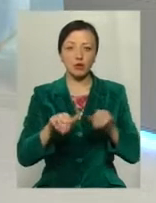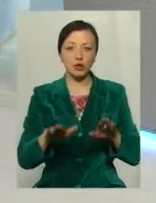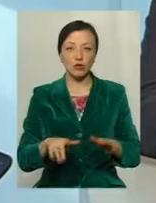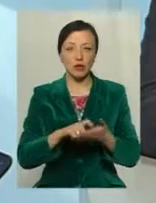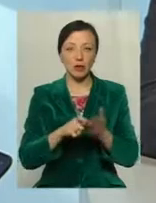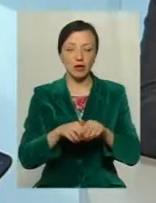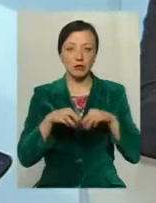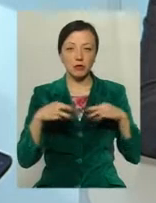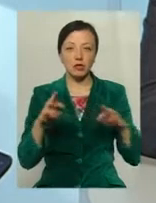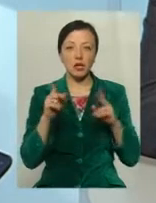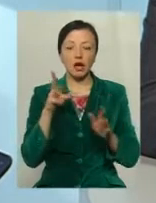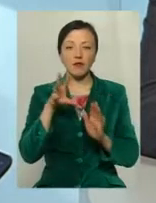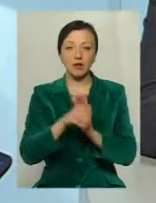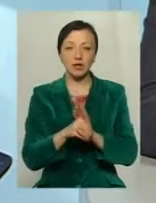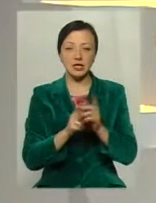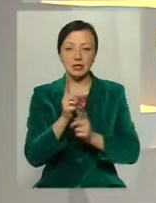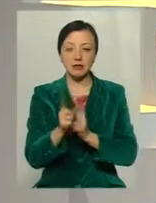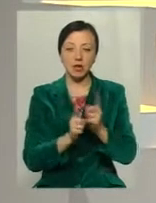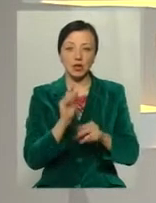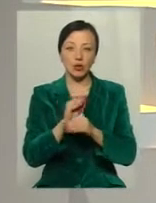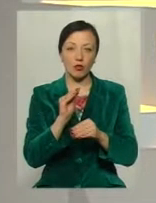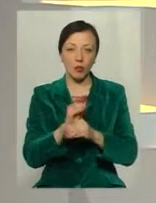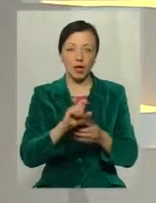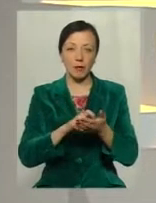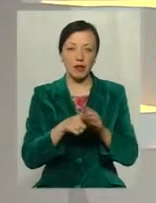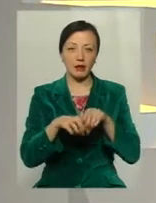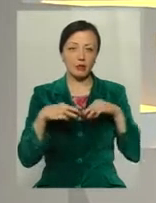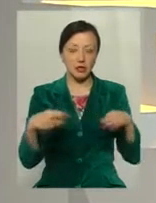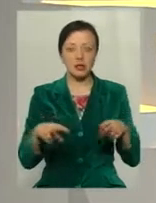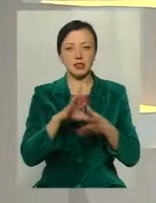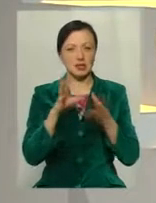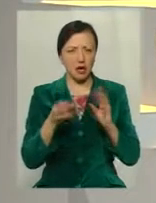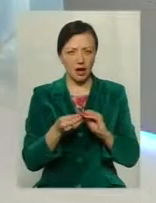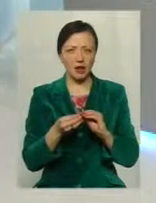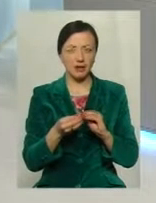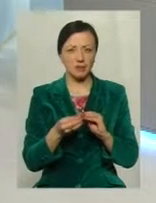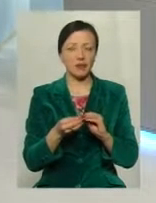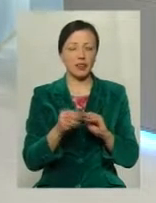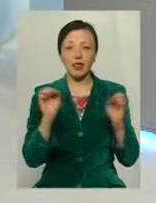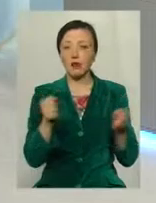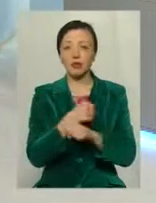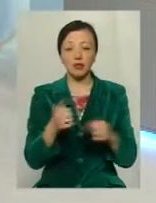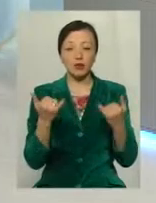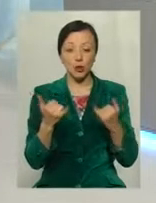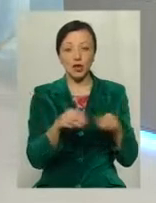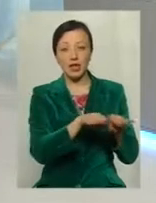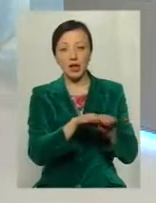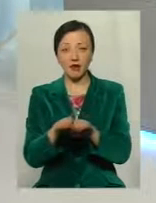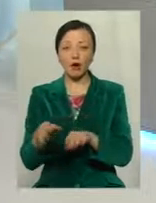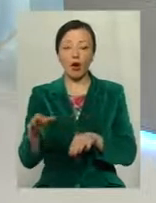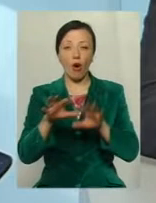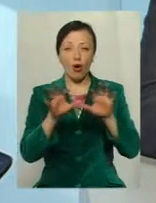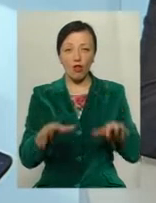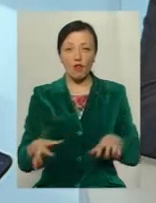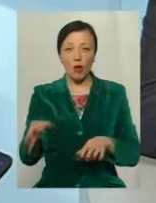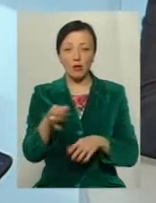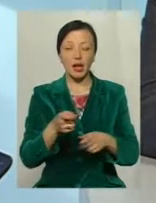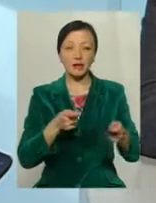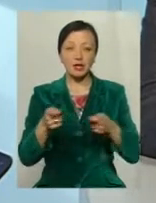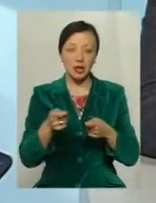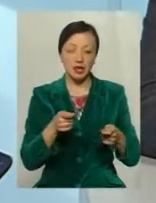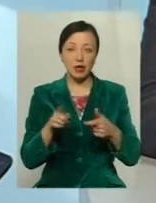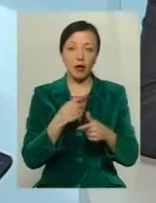державної адміністрації чи обласної ради, вони ефективно самі можуть стати. Ну, в першу чергу, це вина центральних органів влади. Як приймається державний